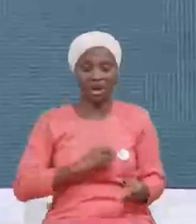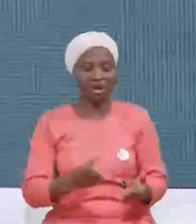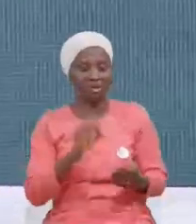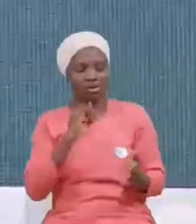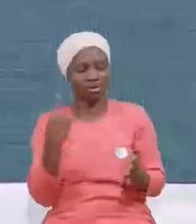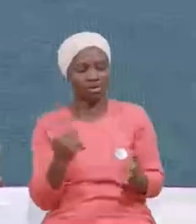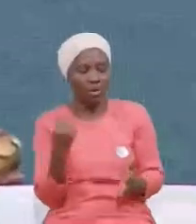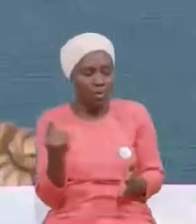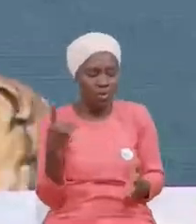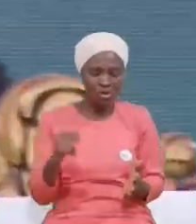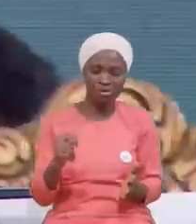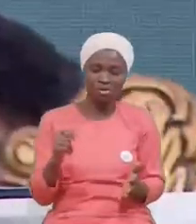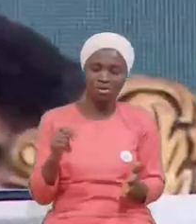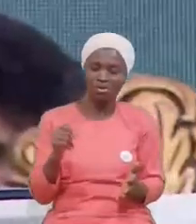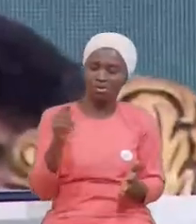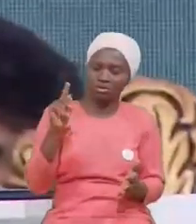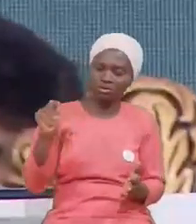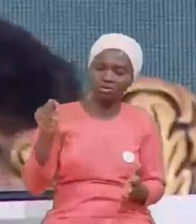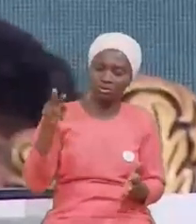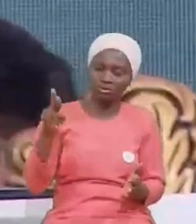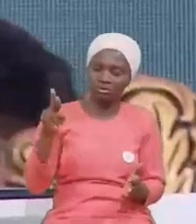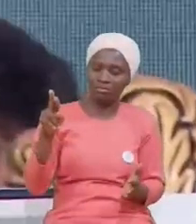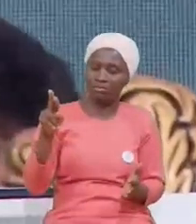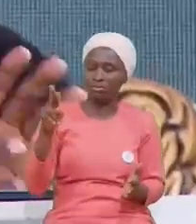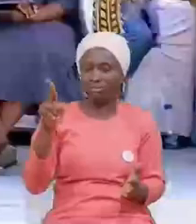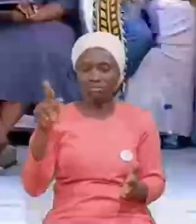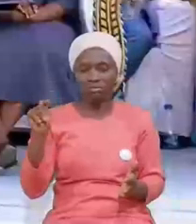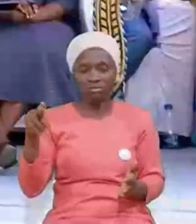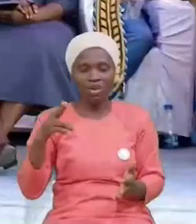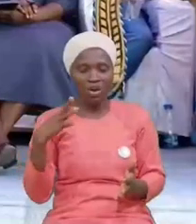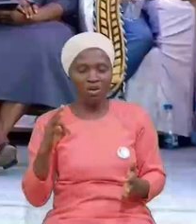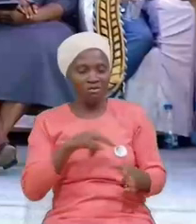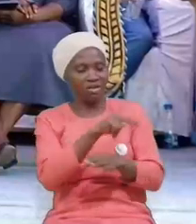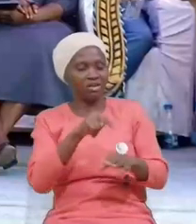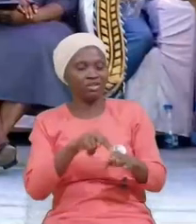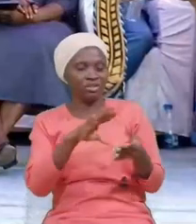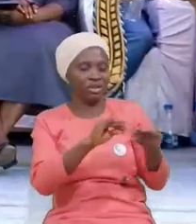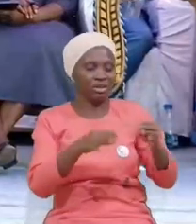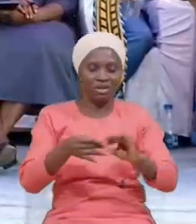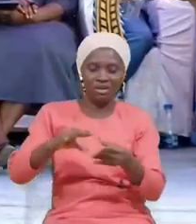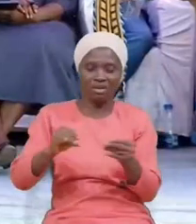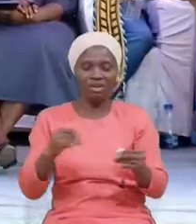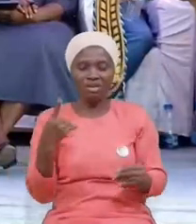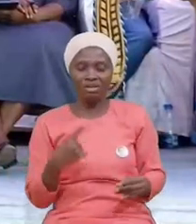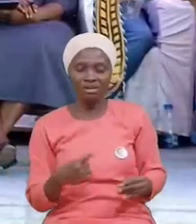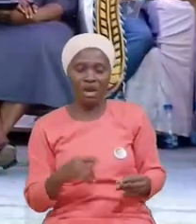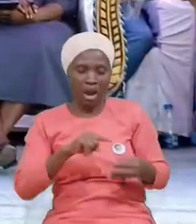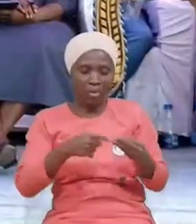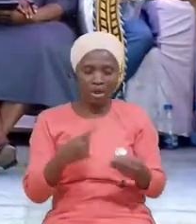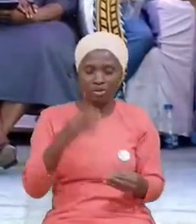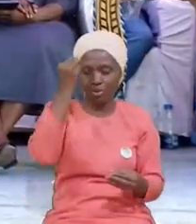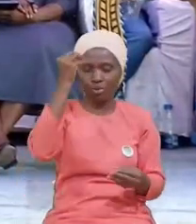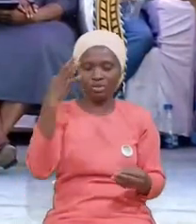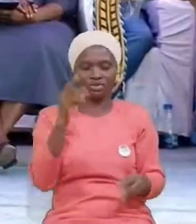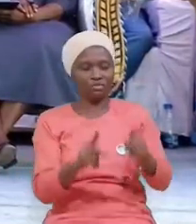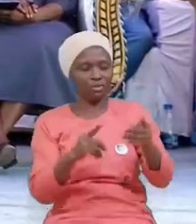c'est la vérité de l'histoire nationale, la vérité des opinions des gens autour de nous.